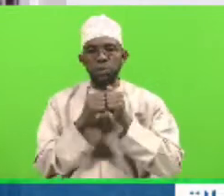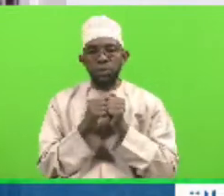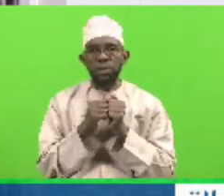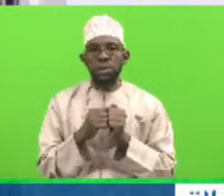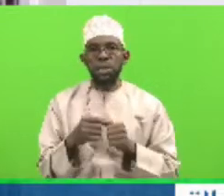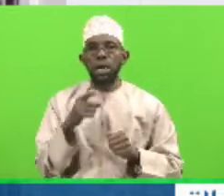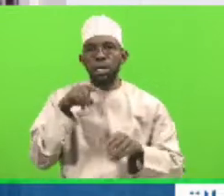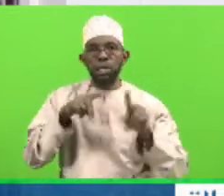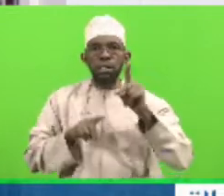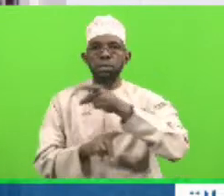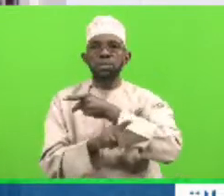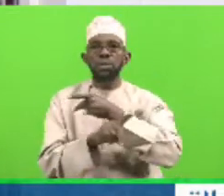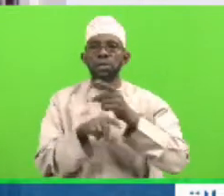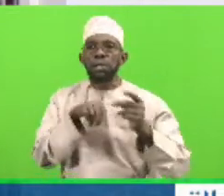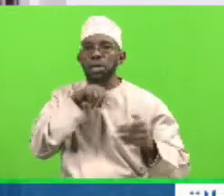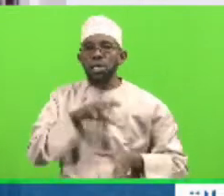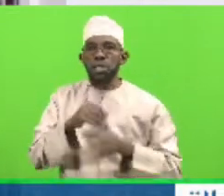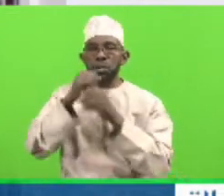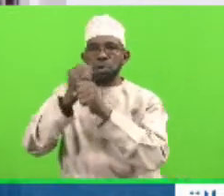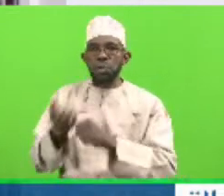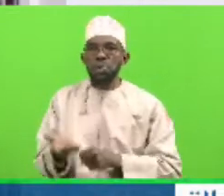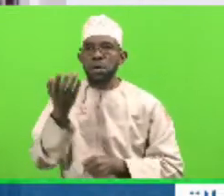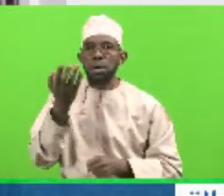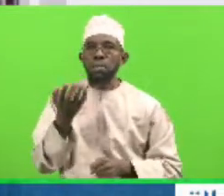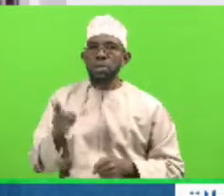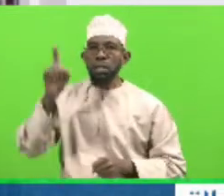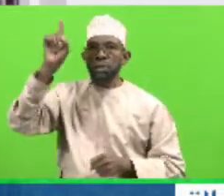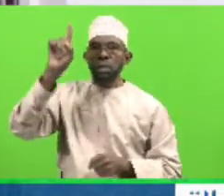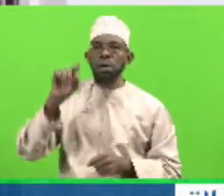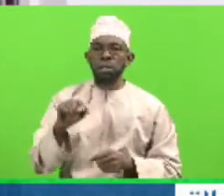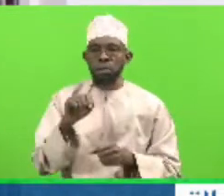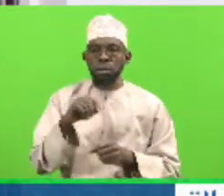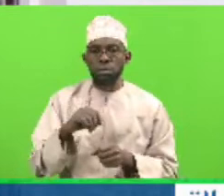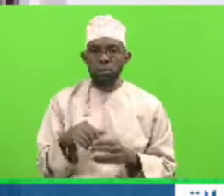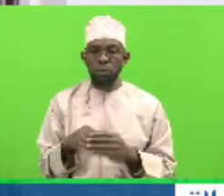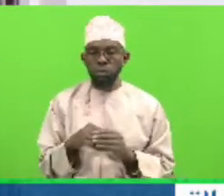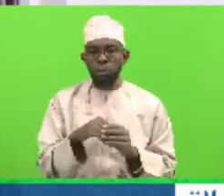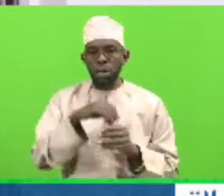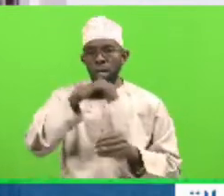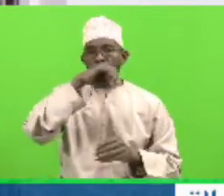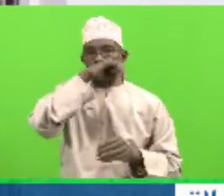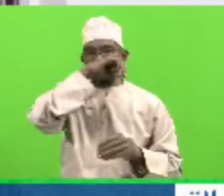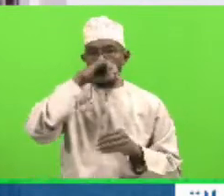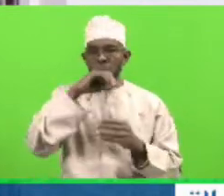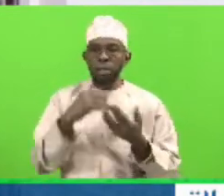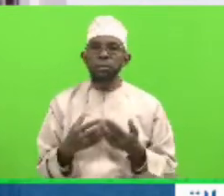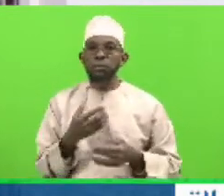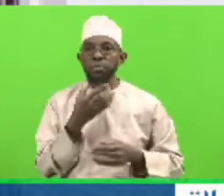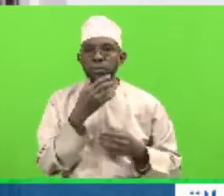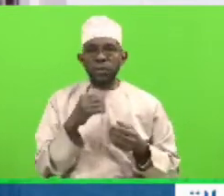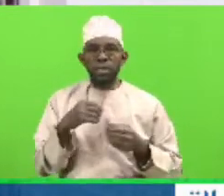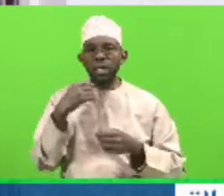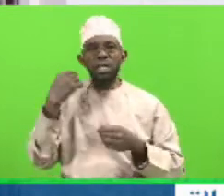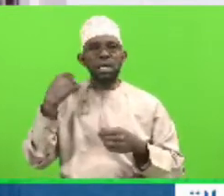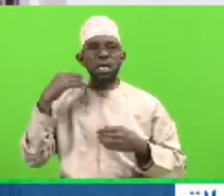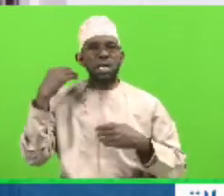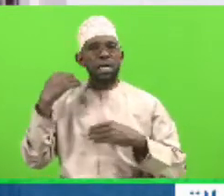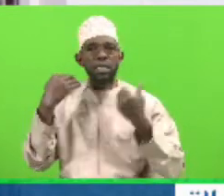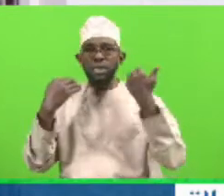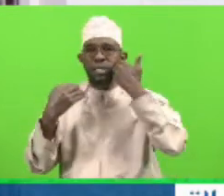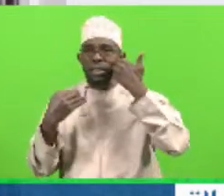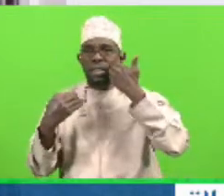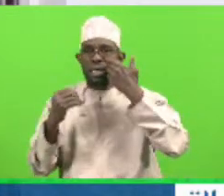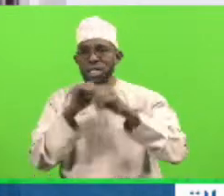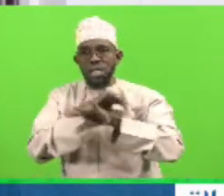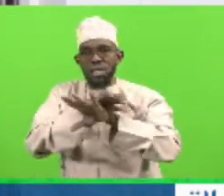فهذا رسول الله صلى الله عليه وآله وسلم يبشر فاعليه بأمراض فتاكة